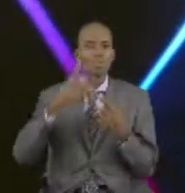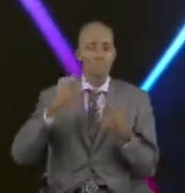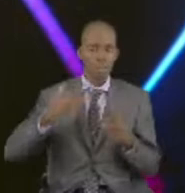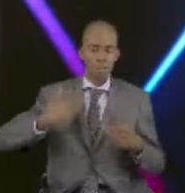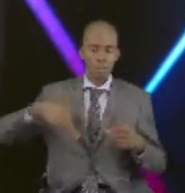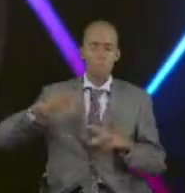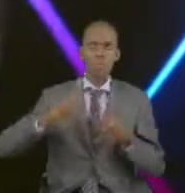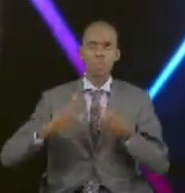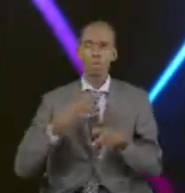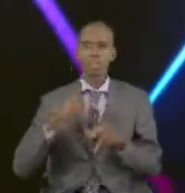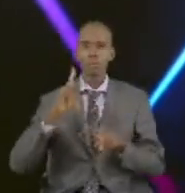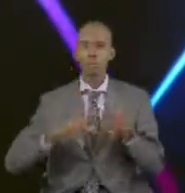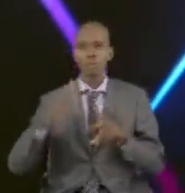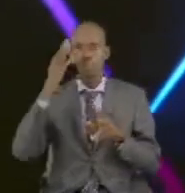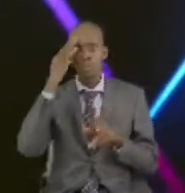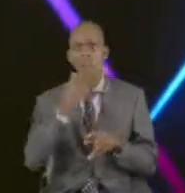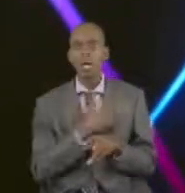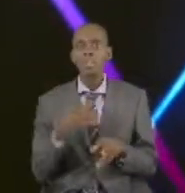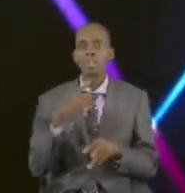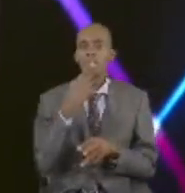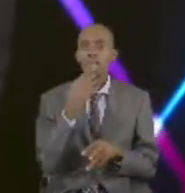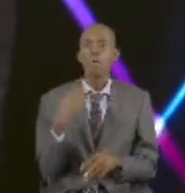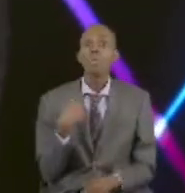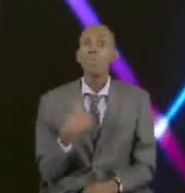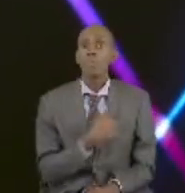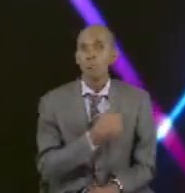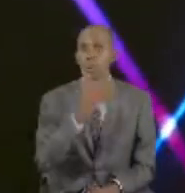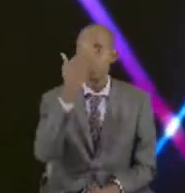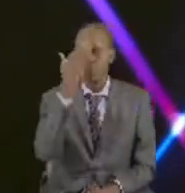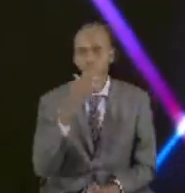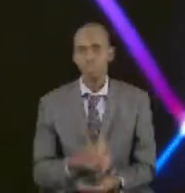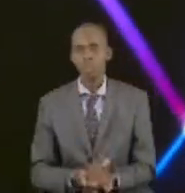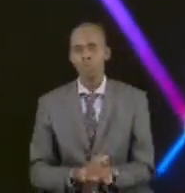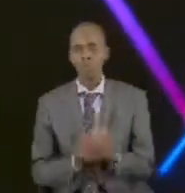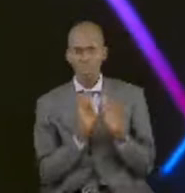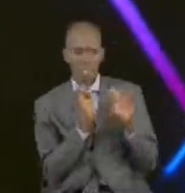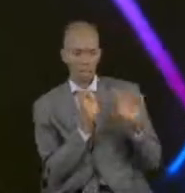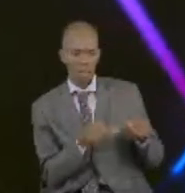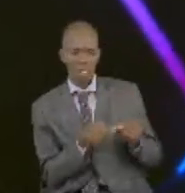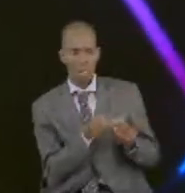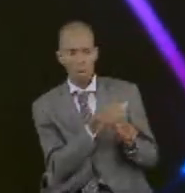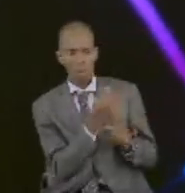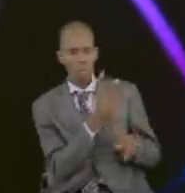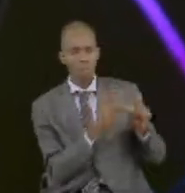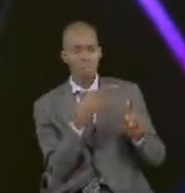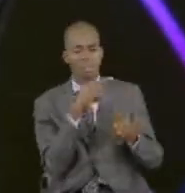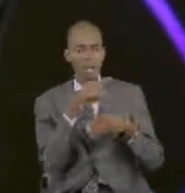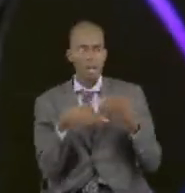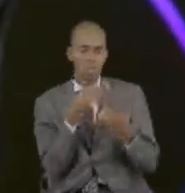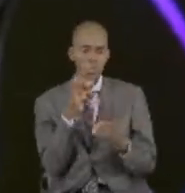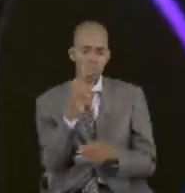les gens savaient ils ont su ils ont dit nous savons est ce qui peut dire cela de vous